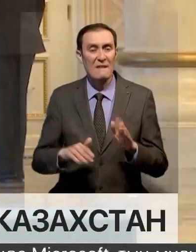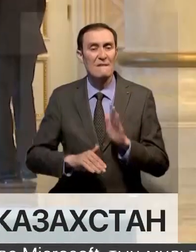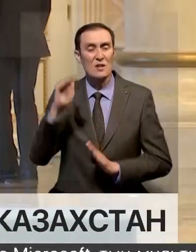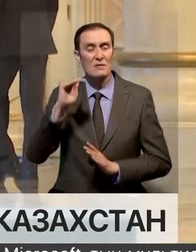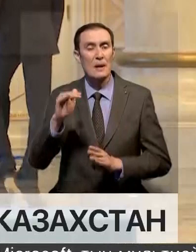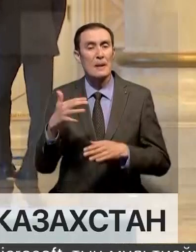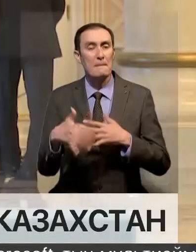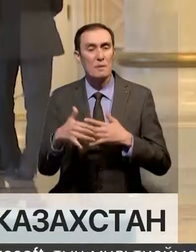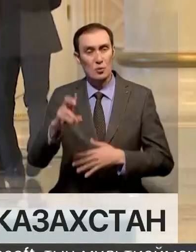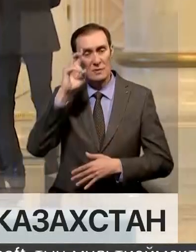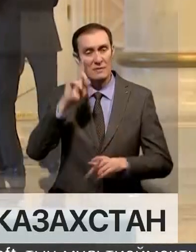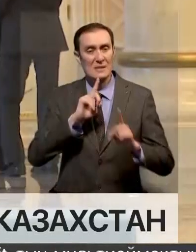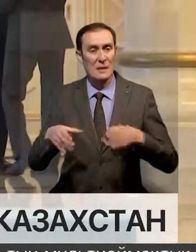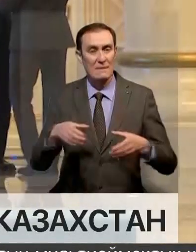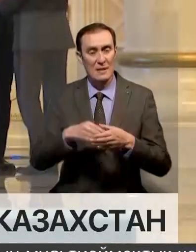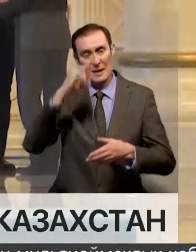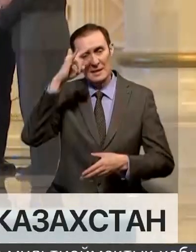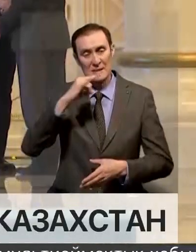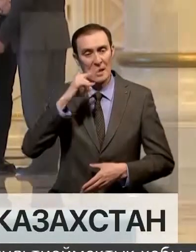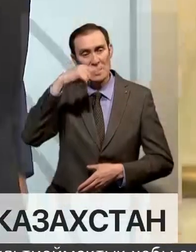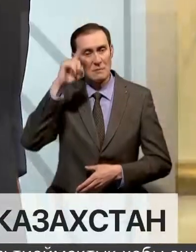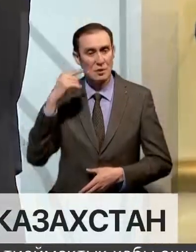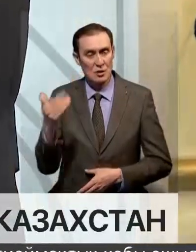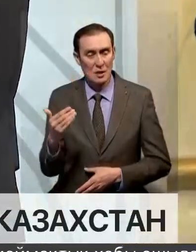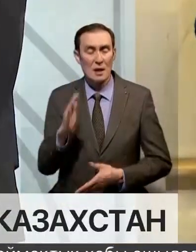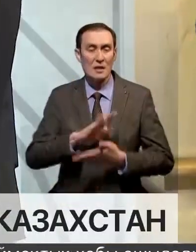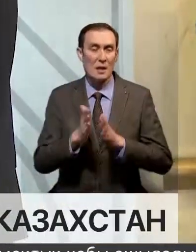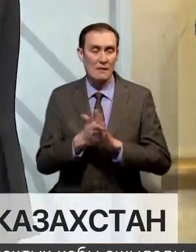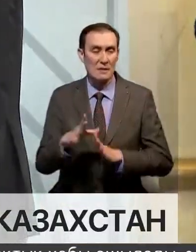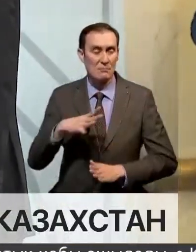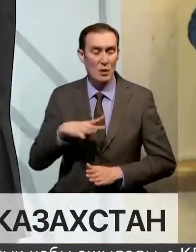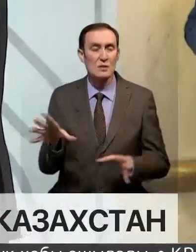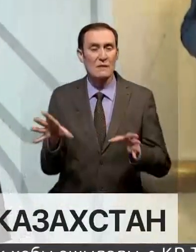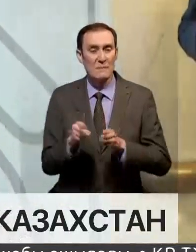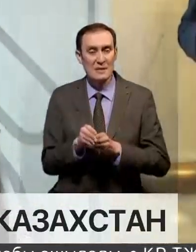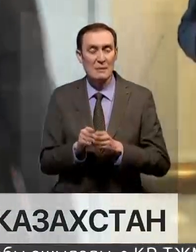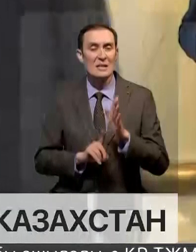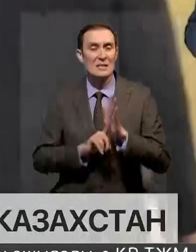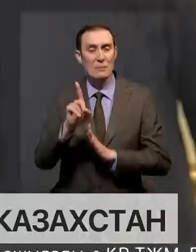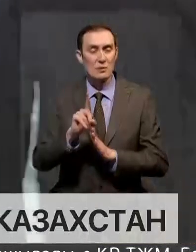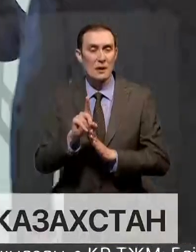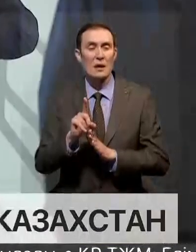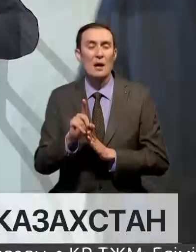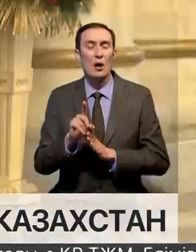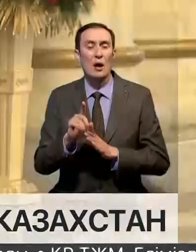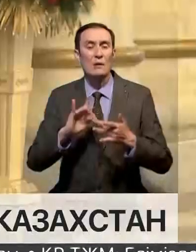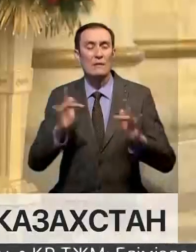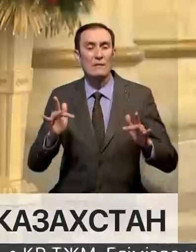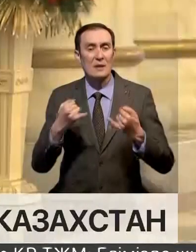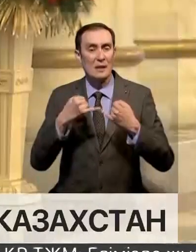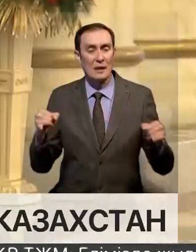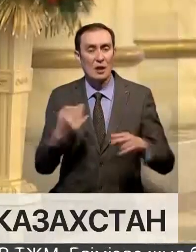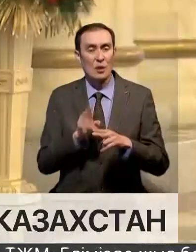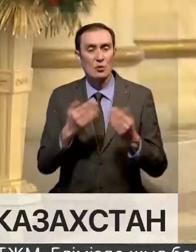Высшего межгосударственного совета Казахстана и Азербайджана. Договорились президенты и о совместном запуске волоконно-оптической линии,